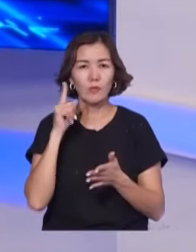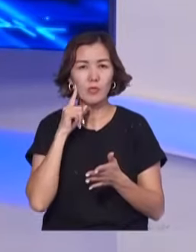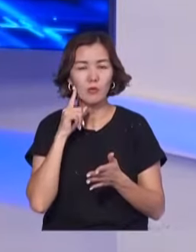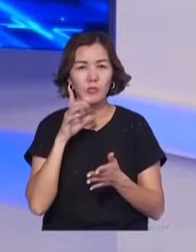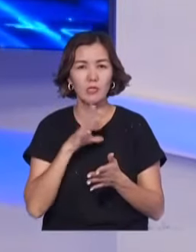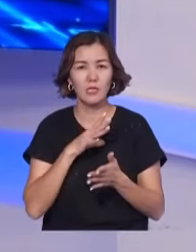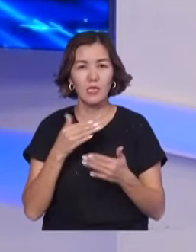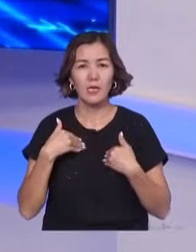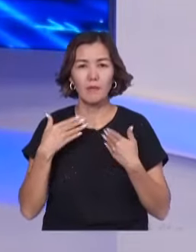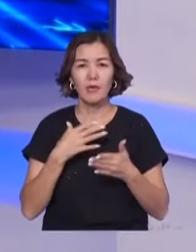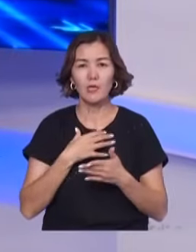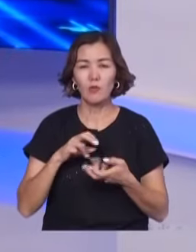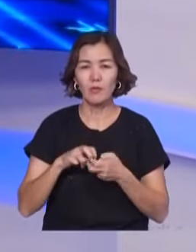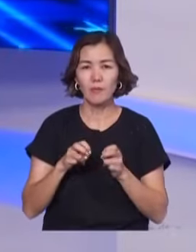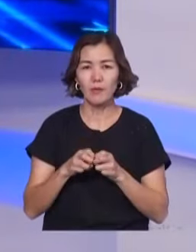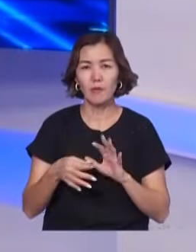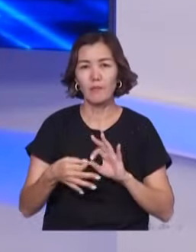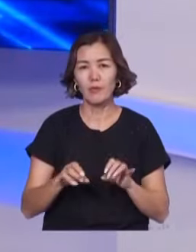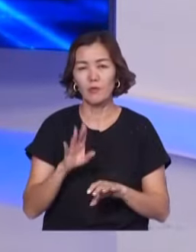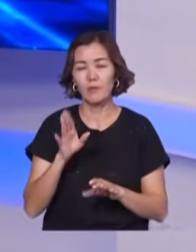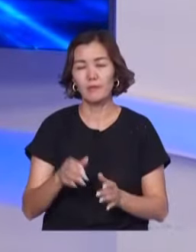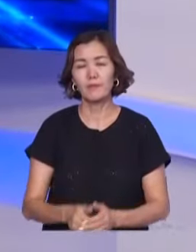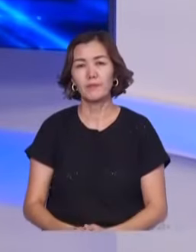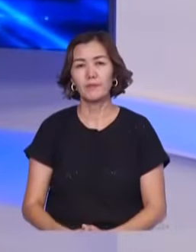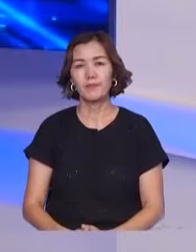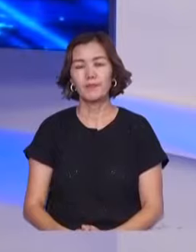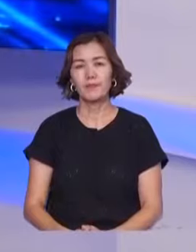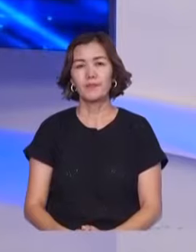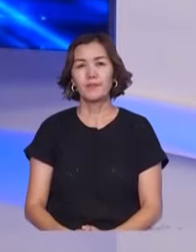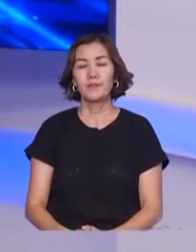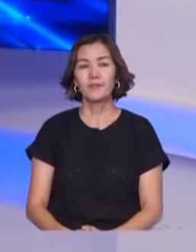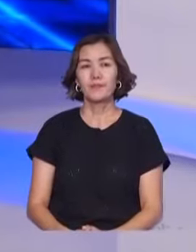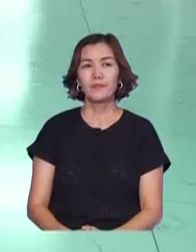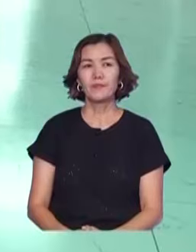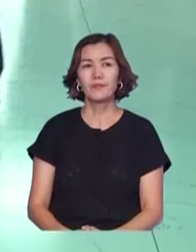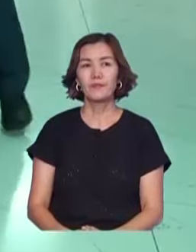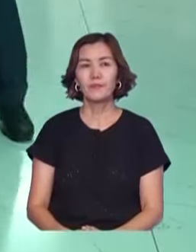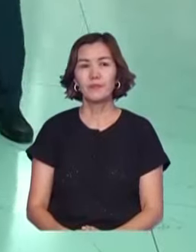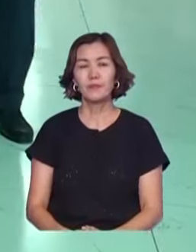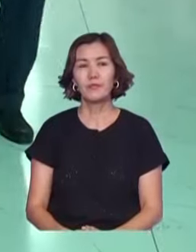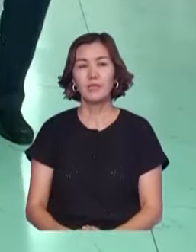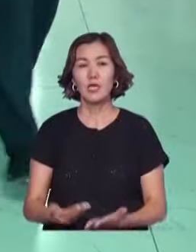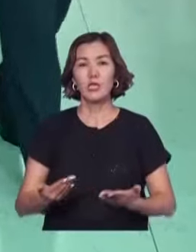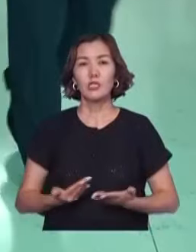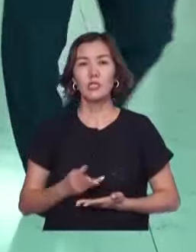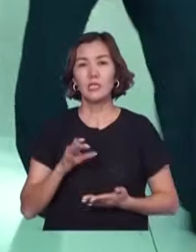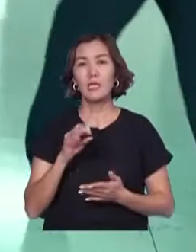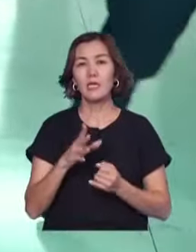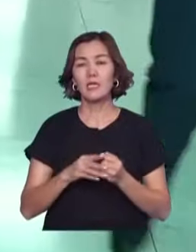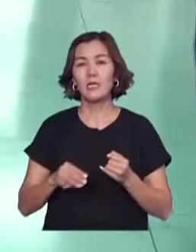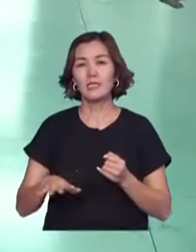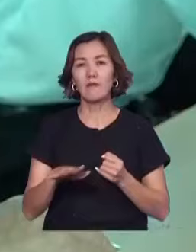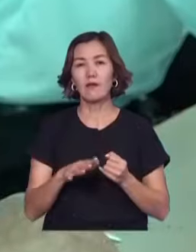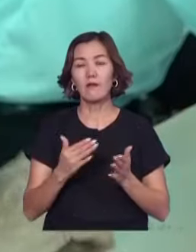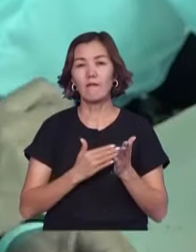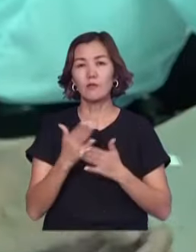проконсультировали граждан по самым актуальным проблемам. Подробнее в материале нашего корреспондента. Жители Каратальского района проявили